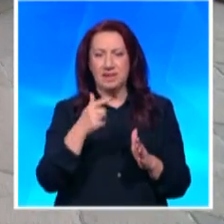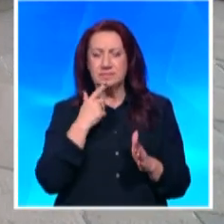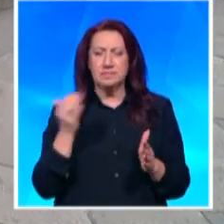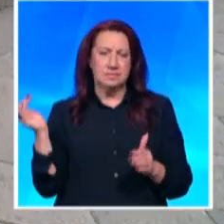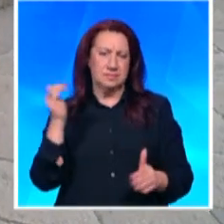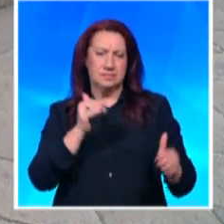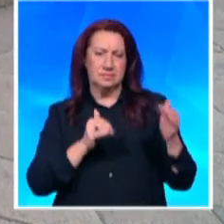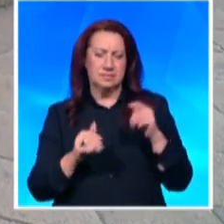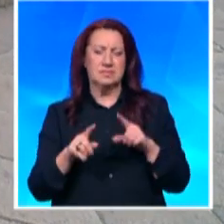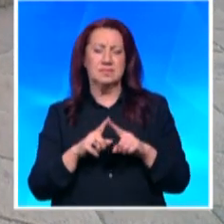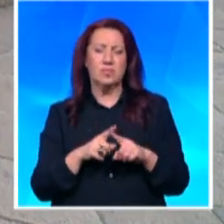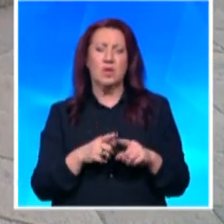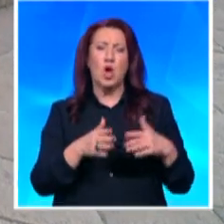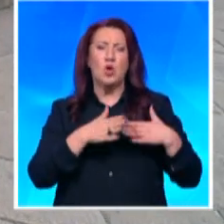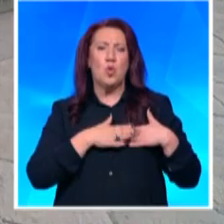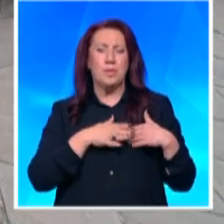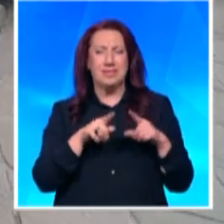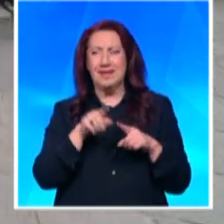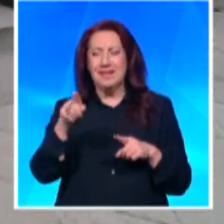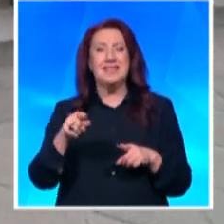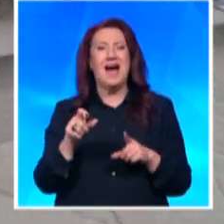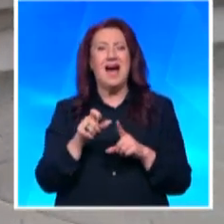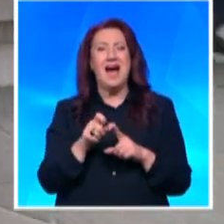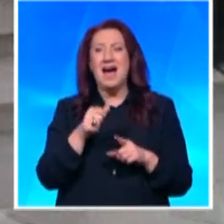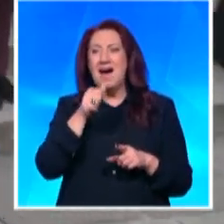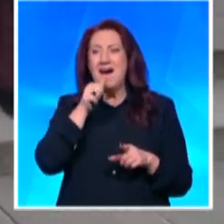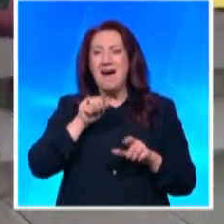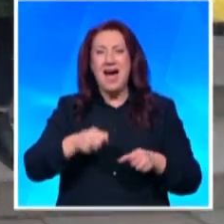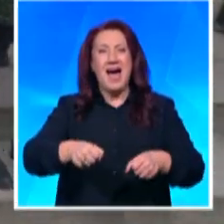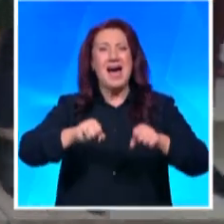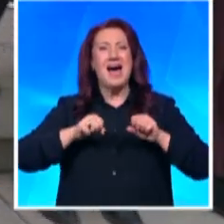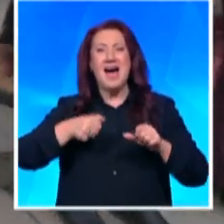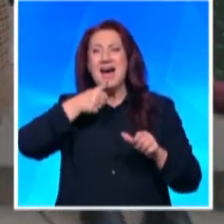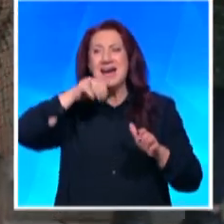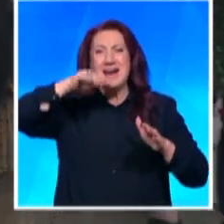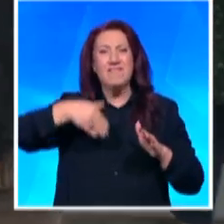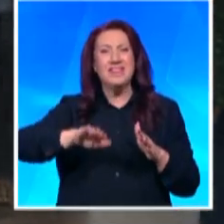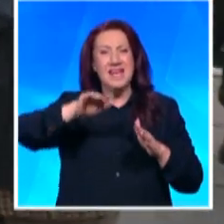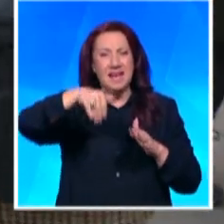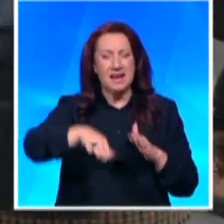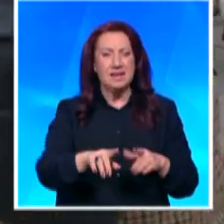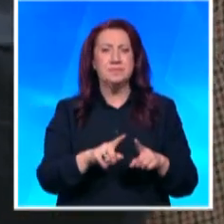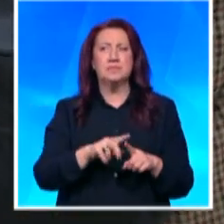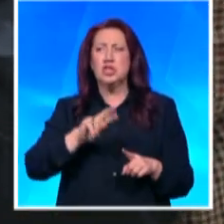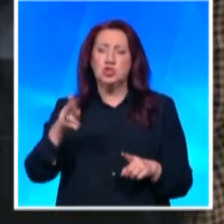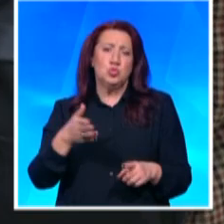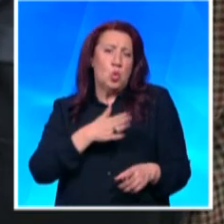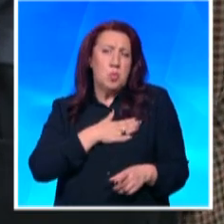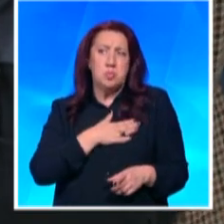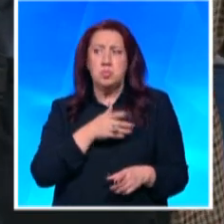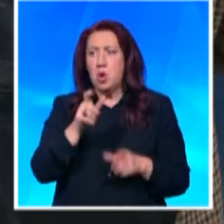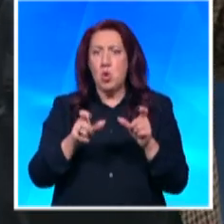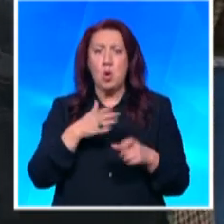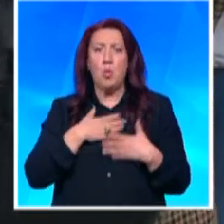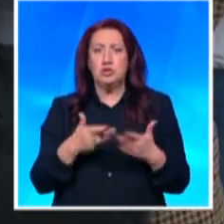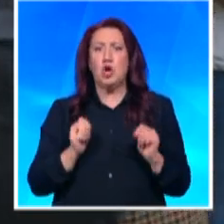на екстремните спортове в района, като рафтинг, както и любители на туризма в района. И всъщност протеста е заради решението